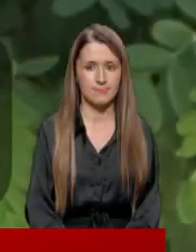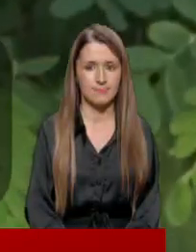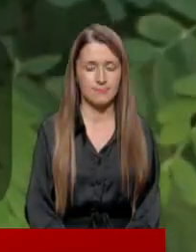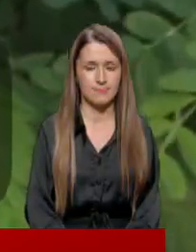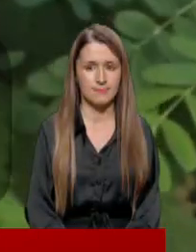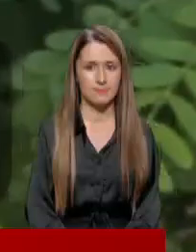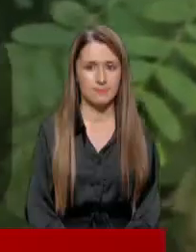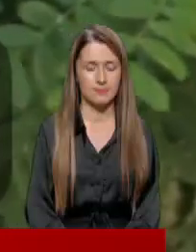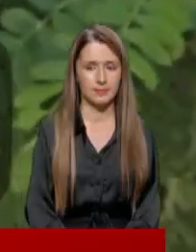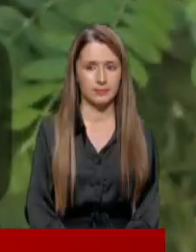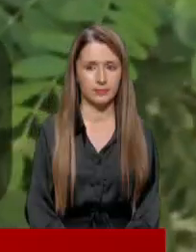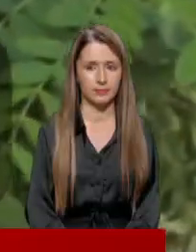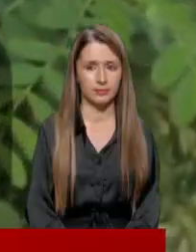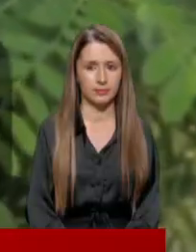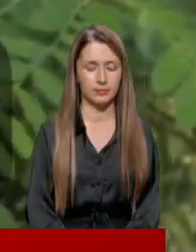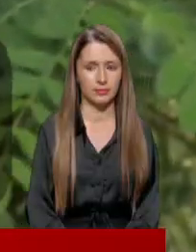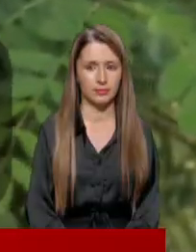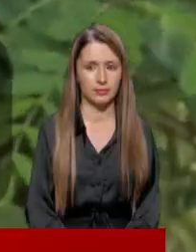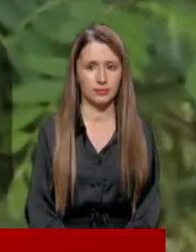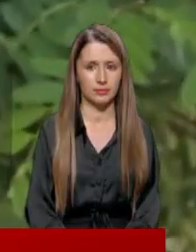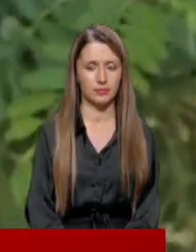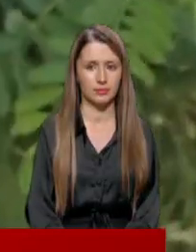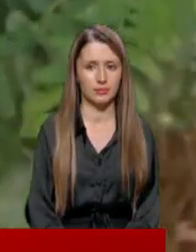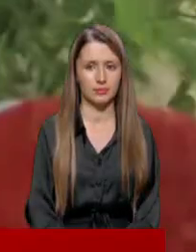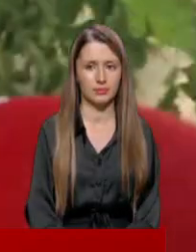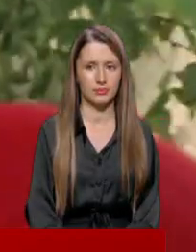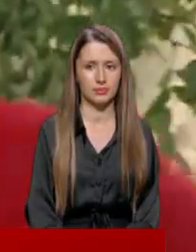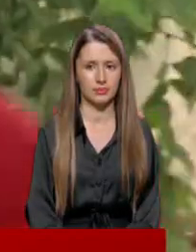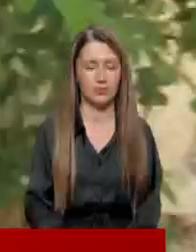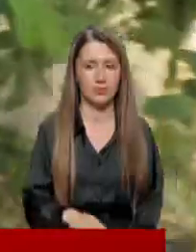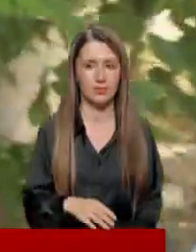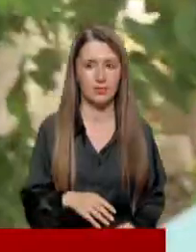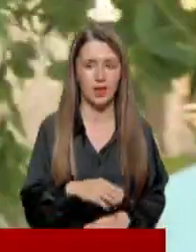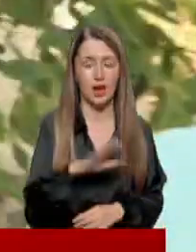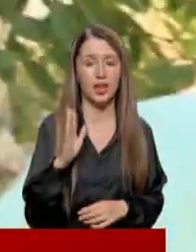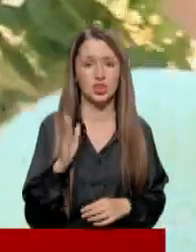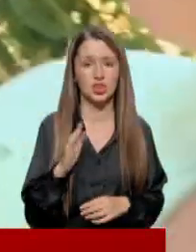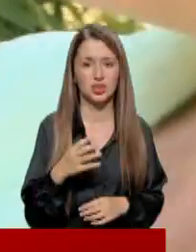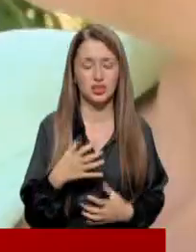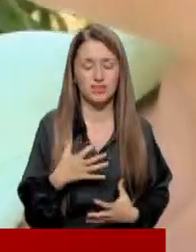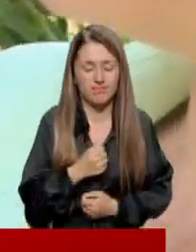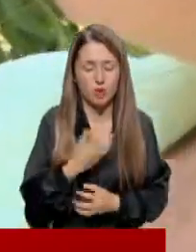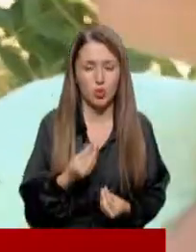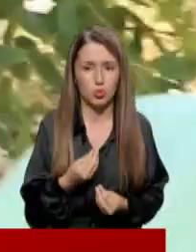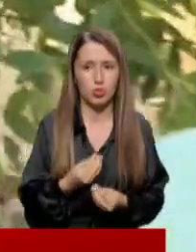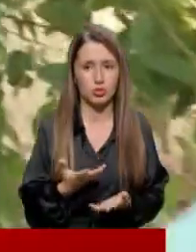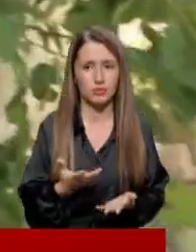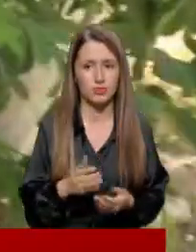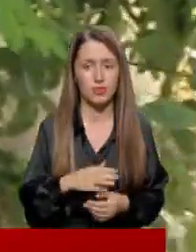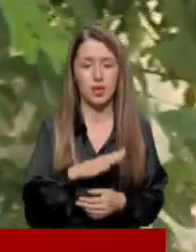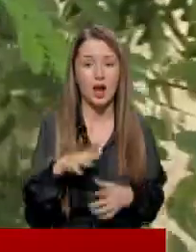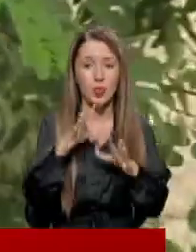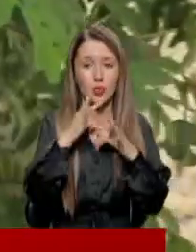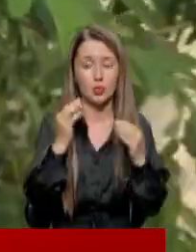Siz de öyle mi? Kaç sefer. Her gidişinde de içiniz acıdı. Yok.